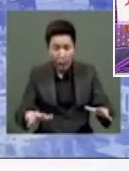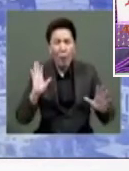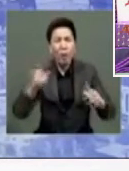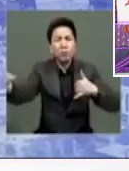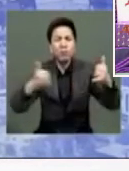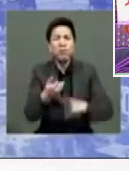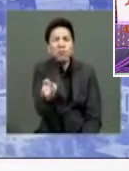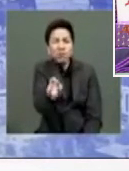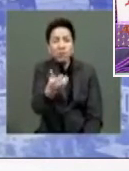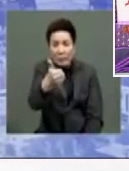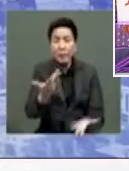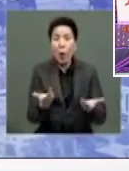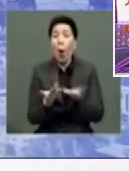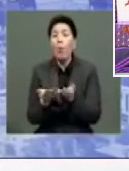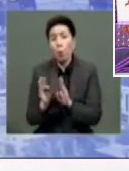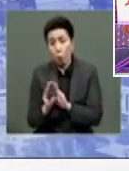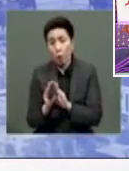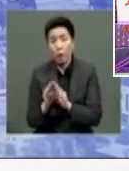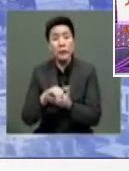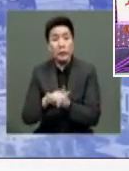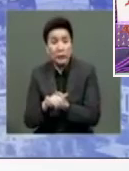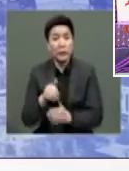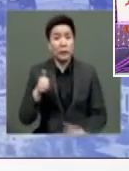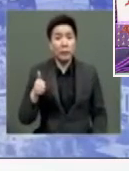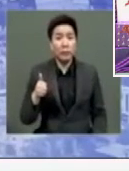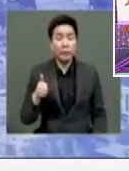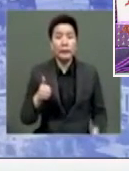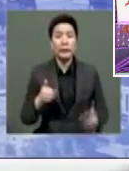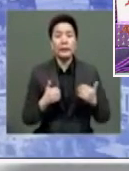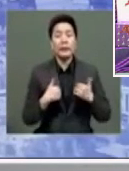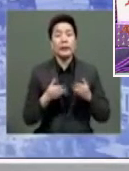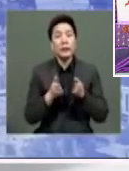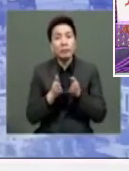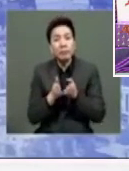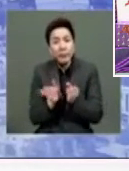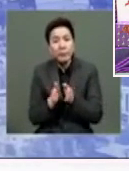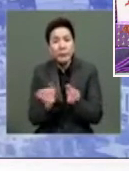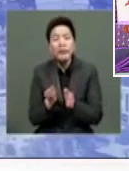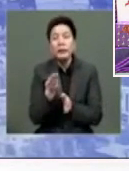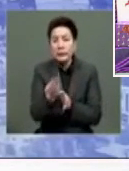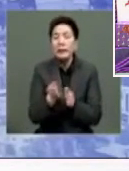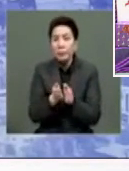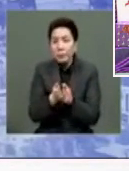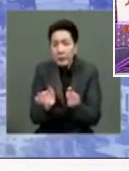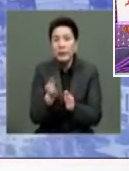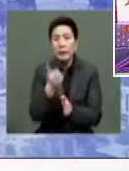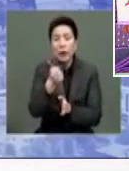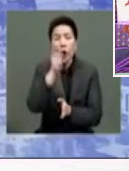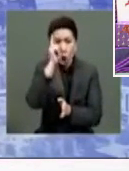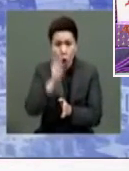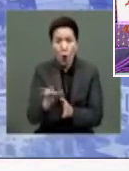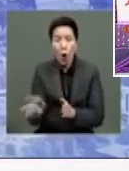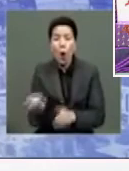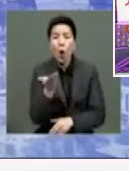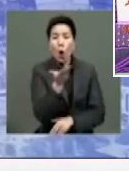มาตรการเข้มข้นสำหรับคนในพื้นที่สีแดงยังไงบ้างนะคะข้อที่ 7ค่ะเรื่องของการ work fromhomeนะคะการทำงานเหลื่อม